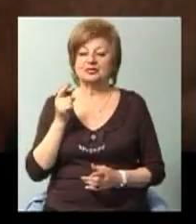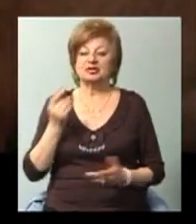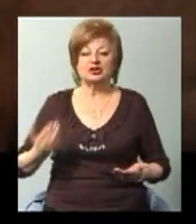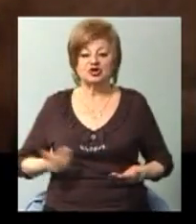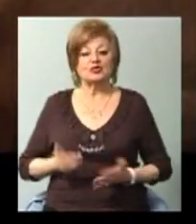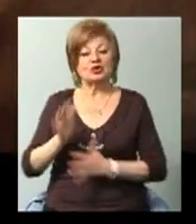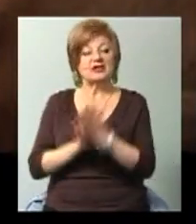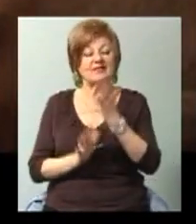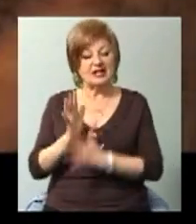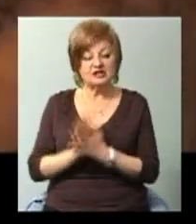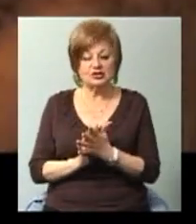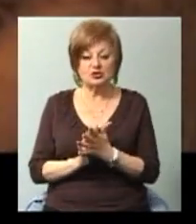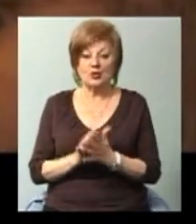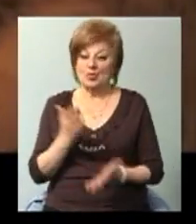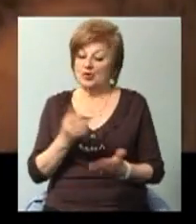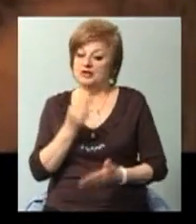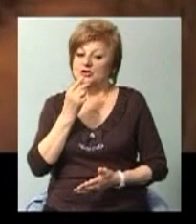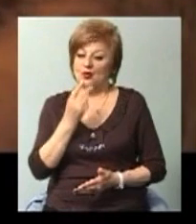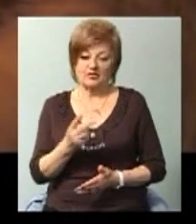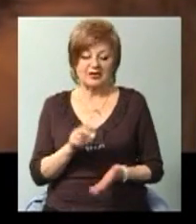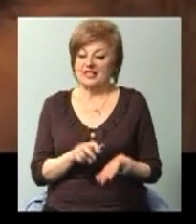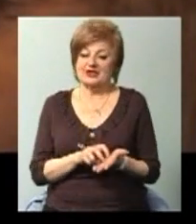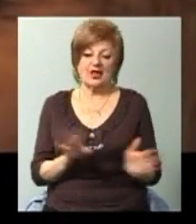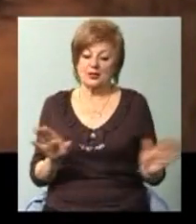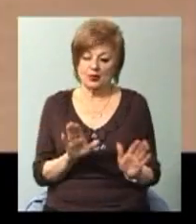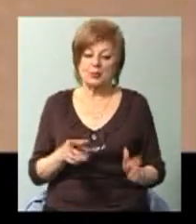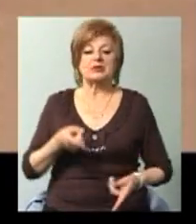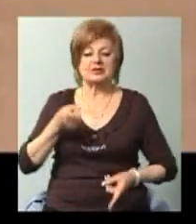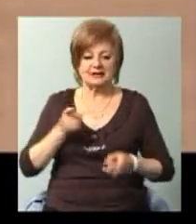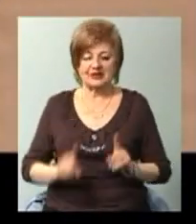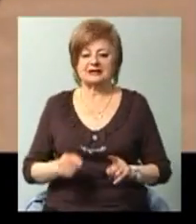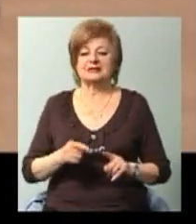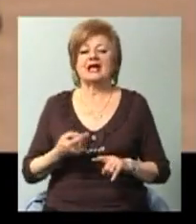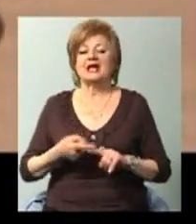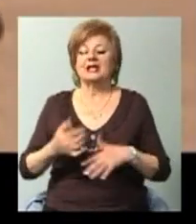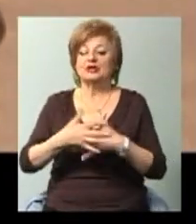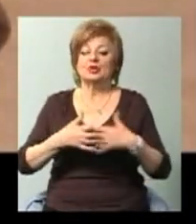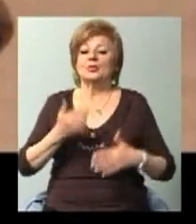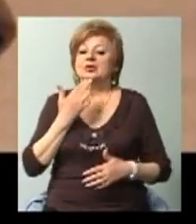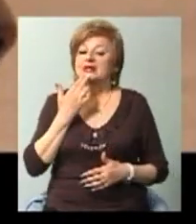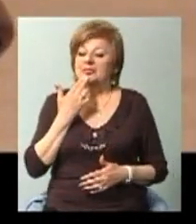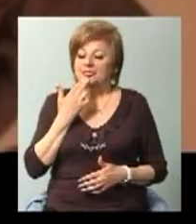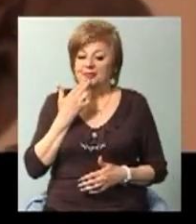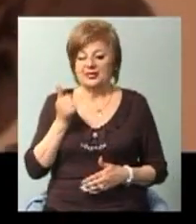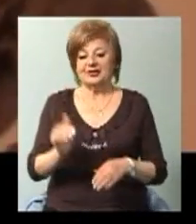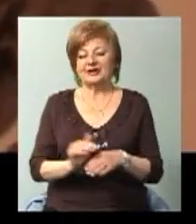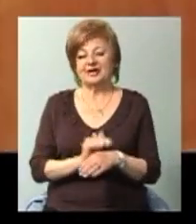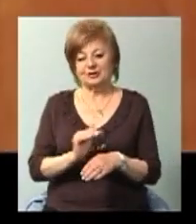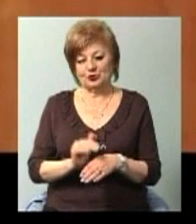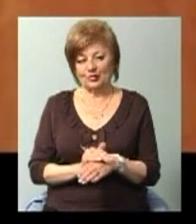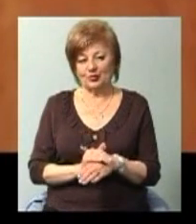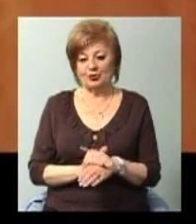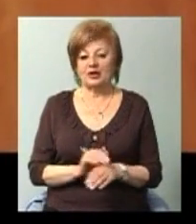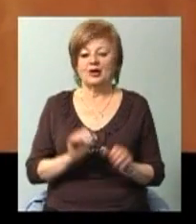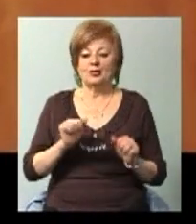у лісі. Але якщо її побачите, не лякайтеся. Насправді ці котики дуже милі, лагідні і добрі створіння.